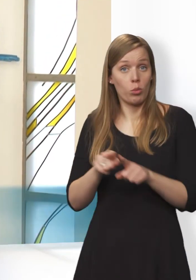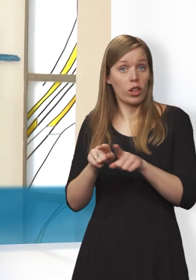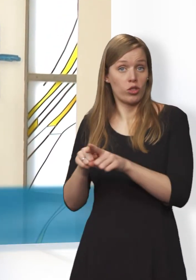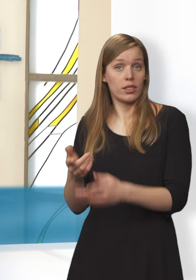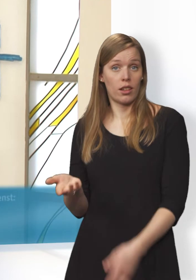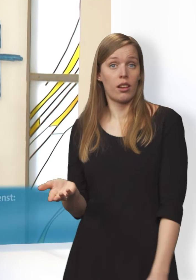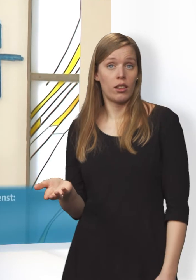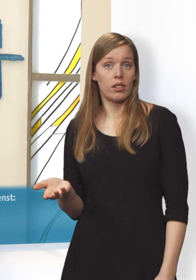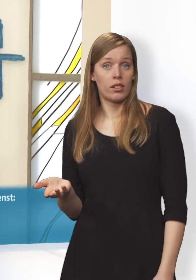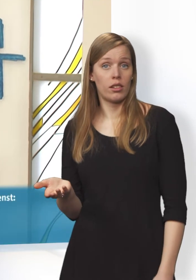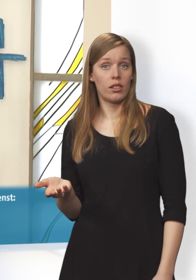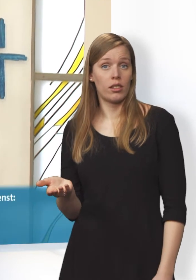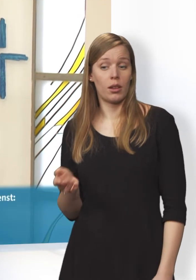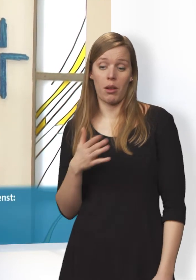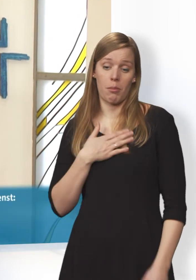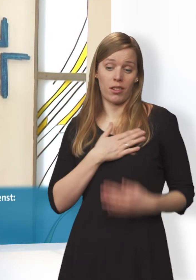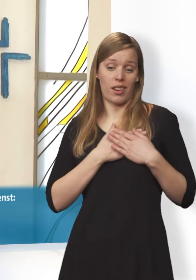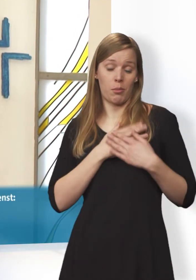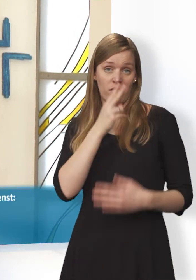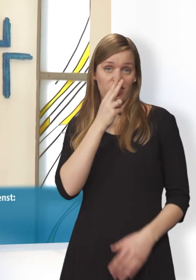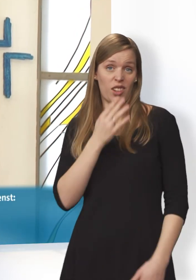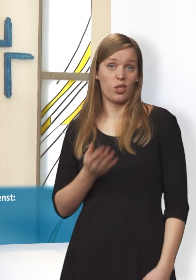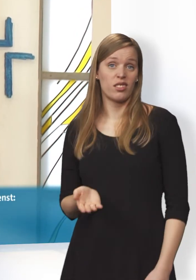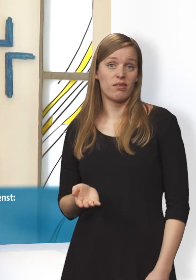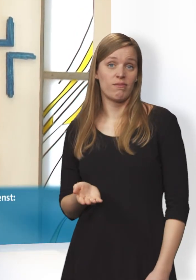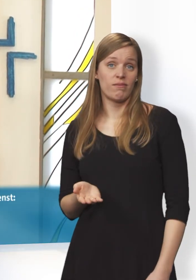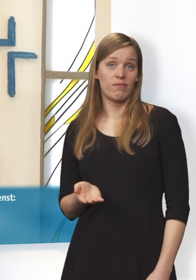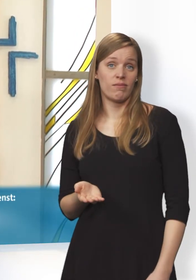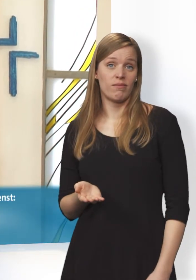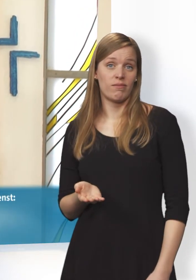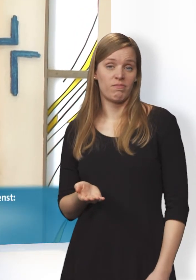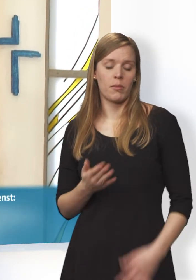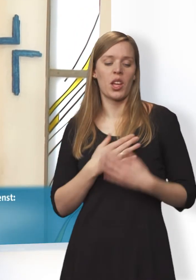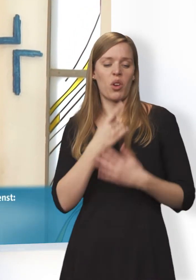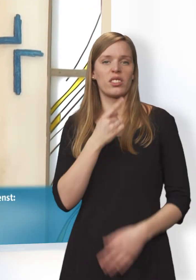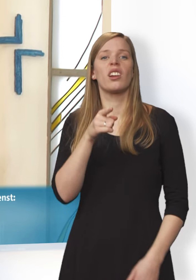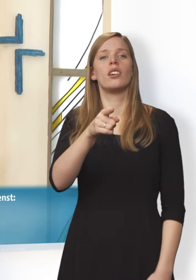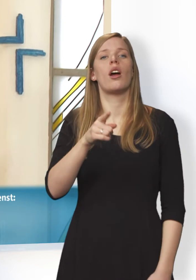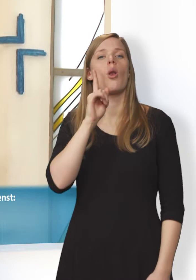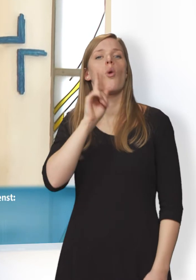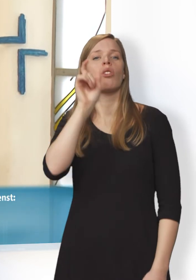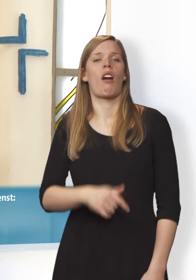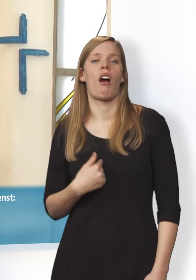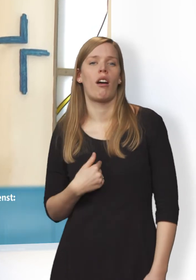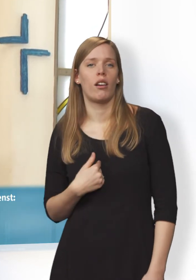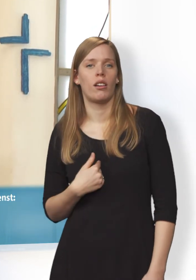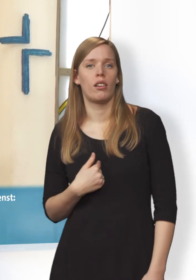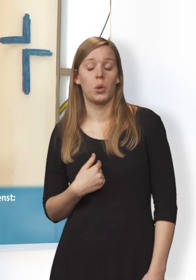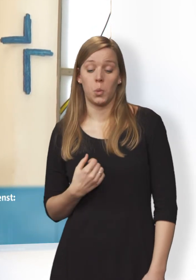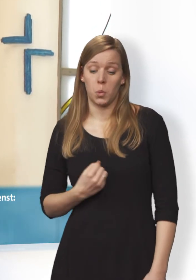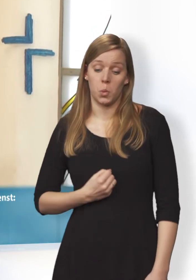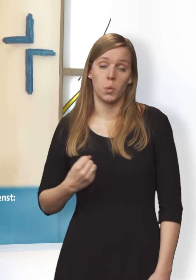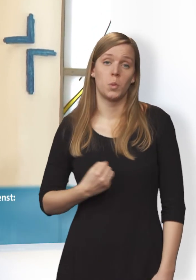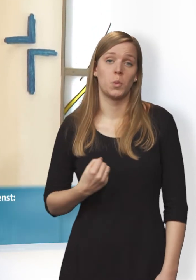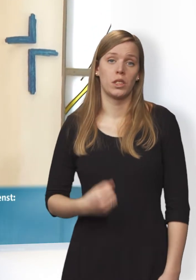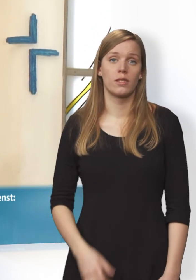wie sieht da meine liebe ausflügler sagt johannes zu mir lügner